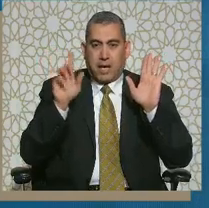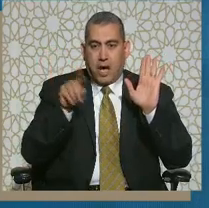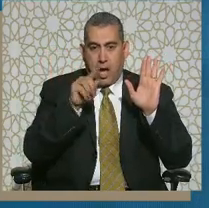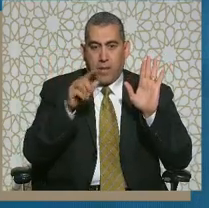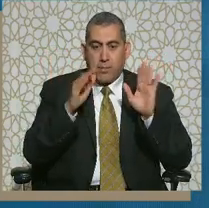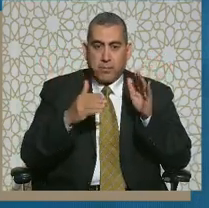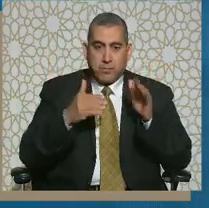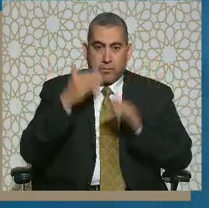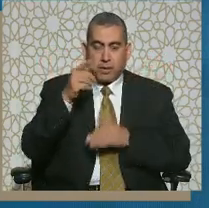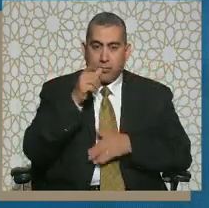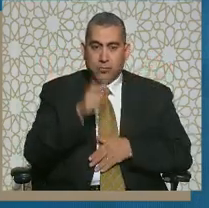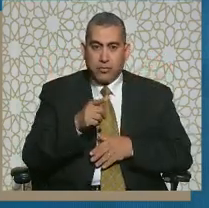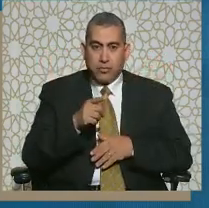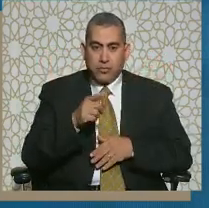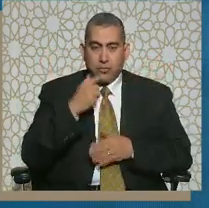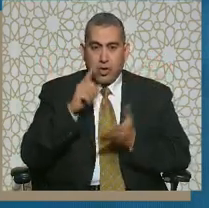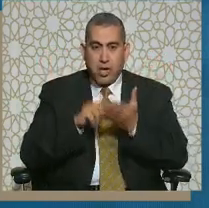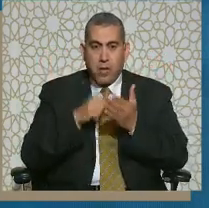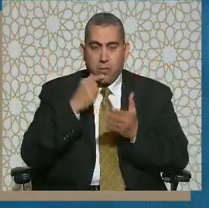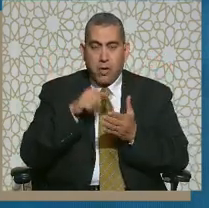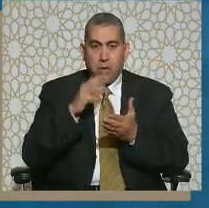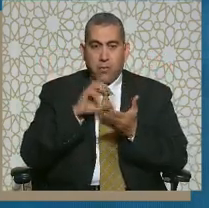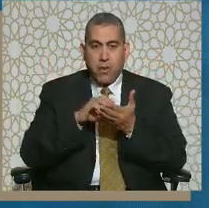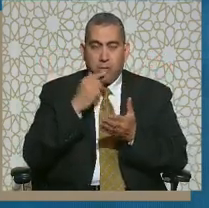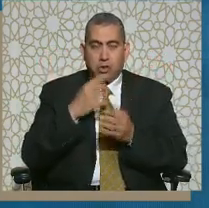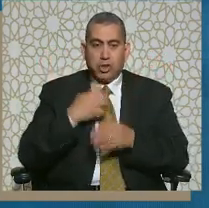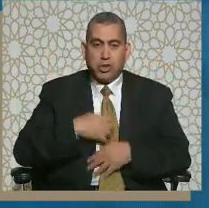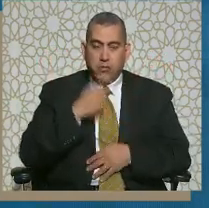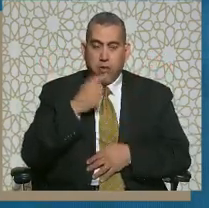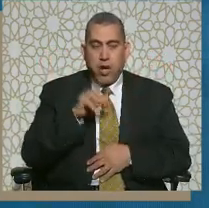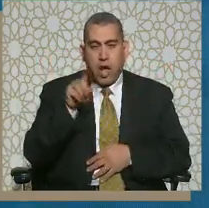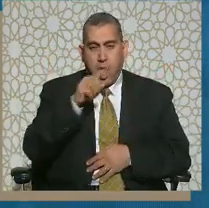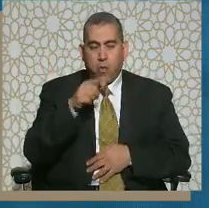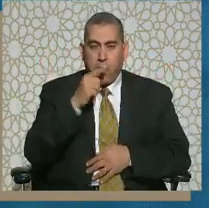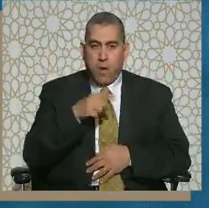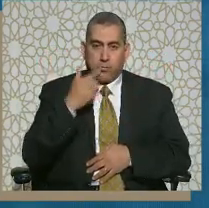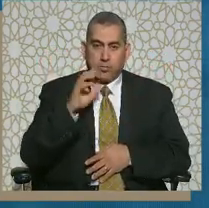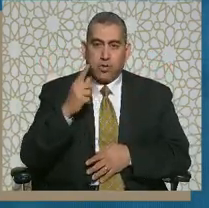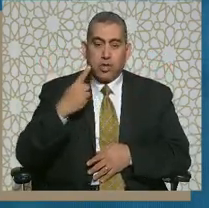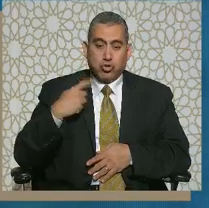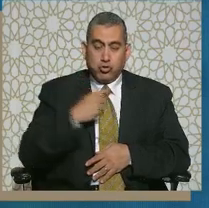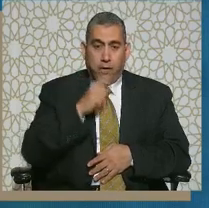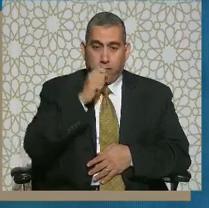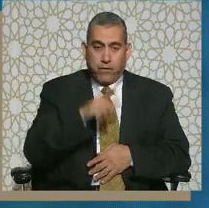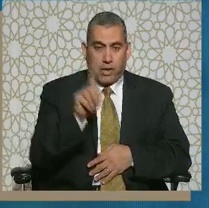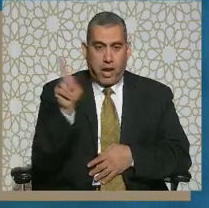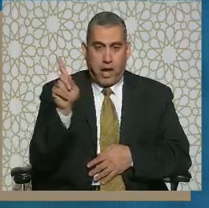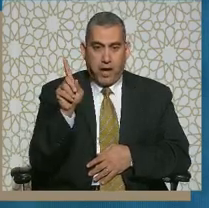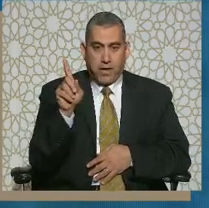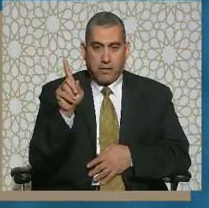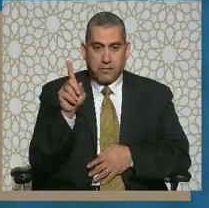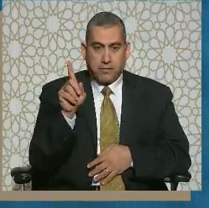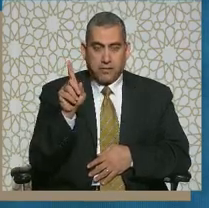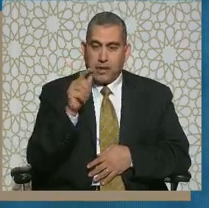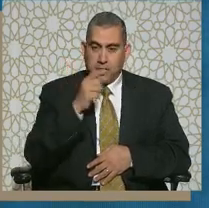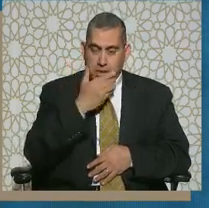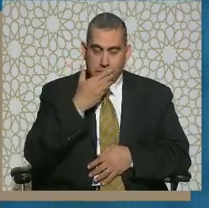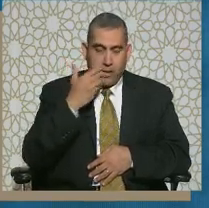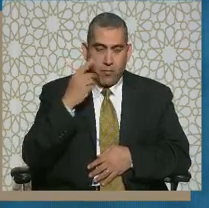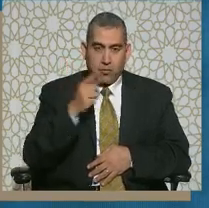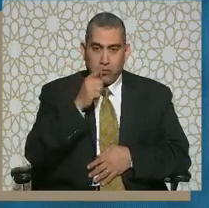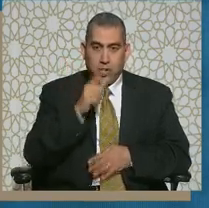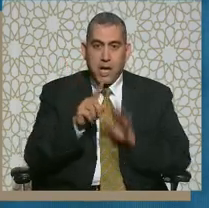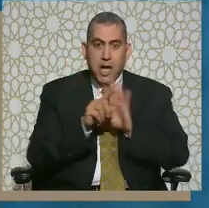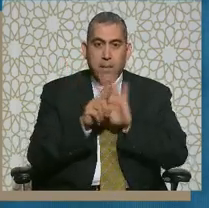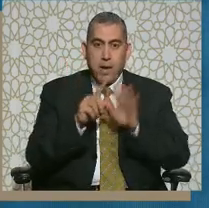الزوال على ما ينص عليه الساده الشافعيه مكروه او خلاف الاولى يعني ليه لان لان سيدنا الامام